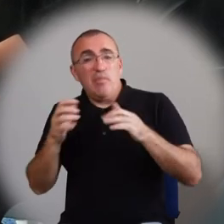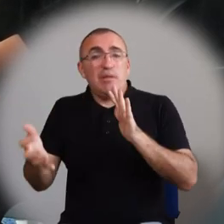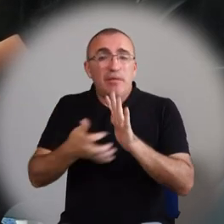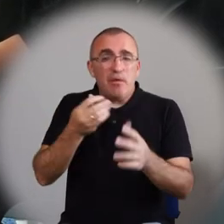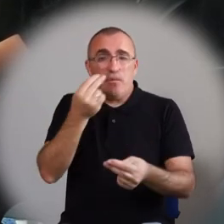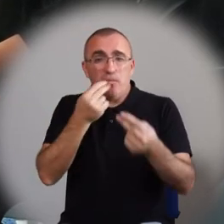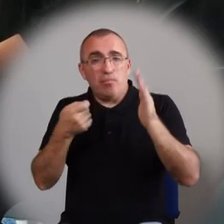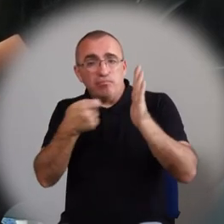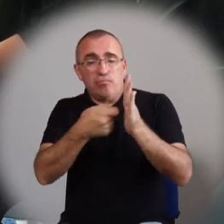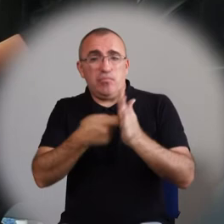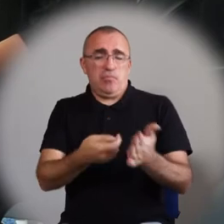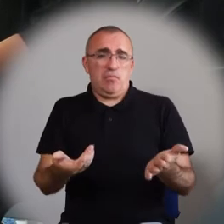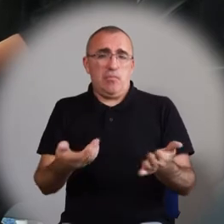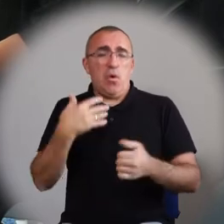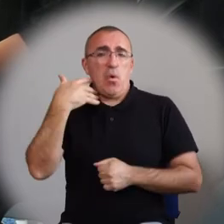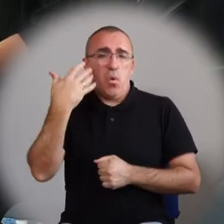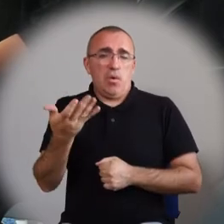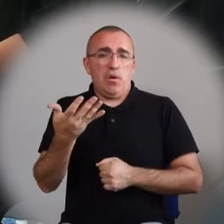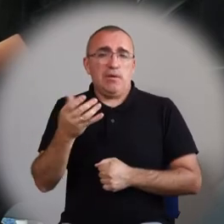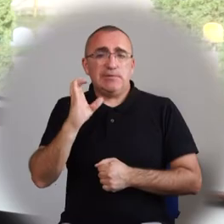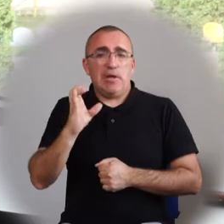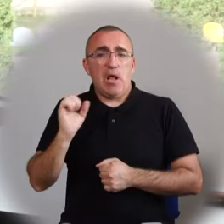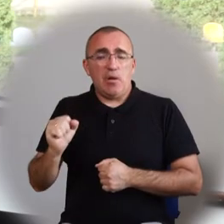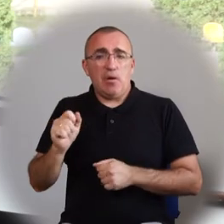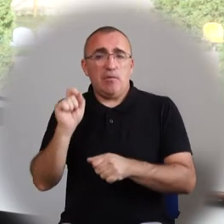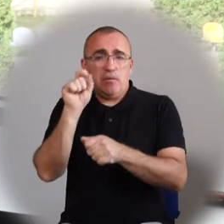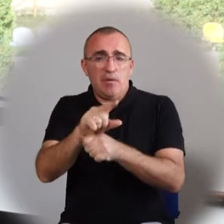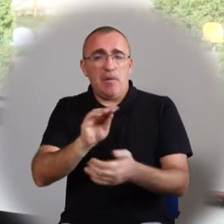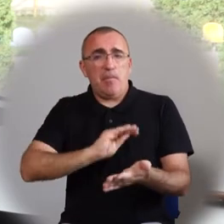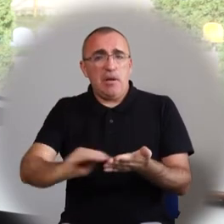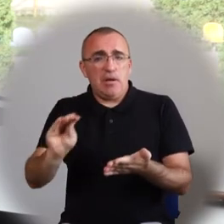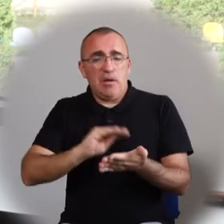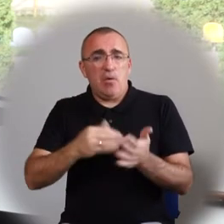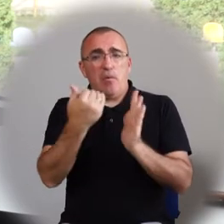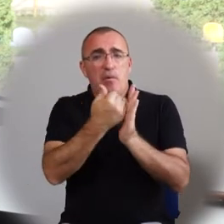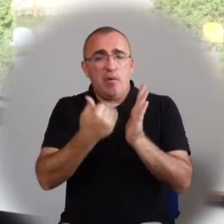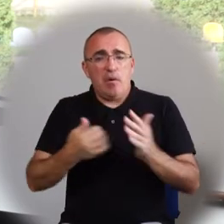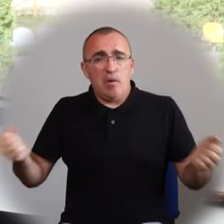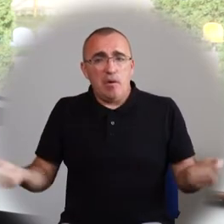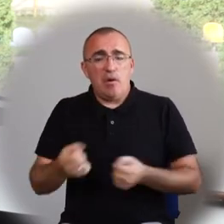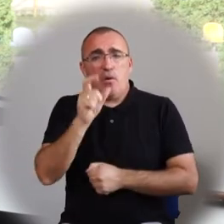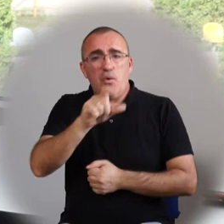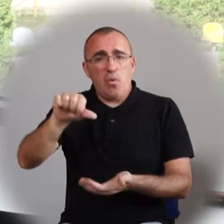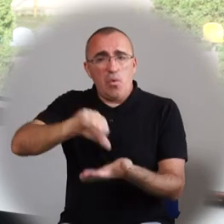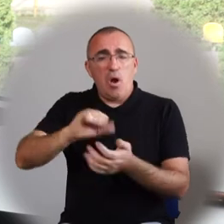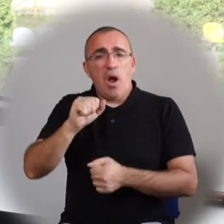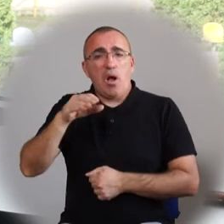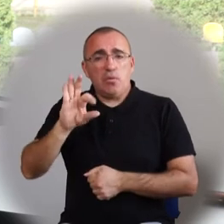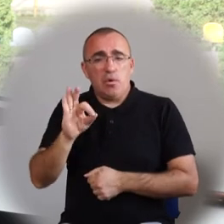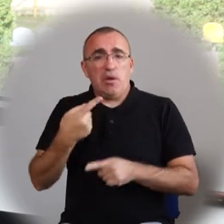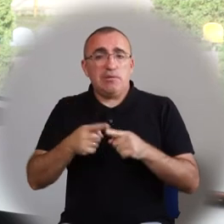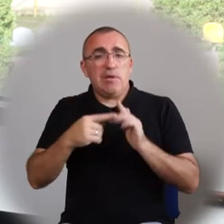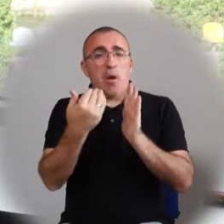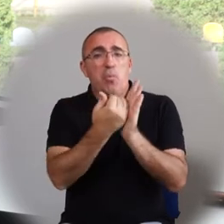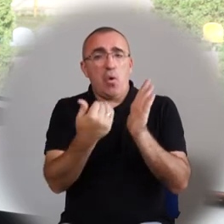тому що не вистачає продуктів харчування. Коли Сергій Анатолійович дав доручення писати програму підтримки